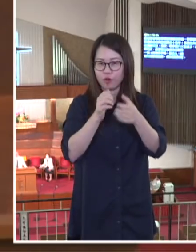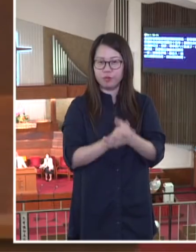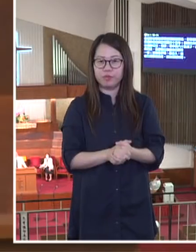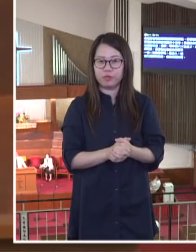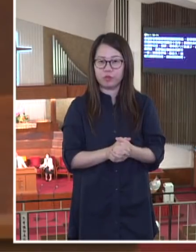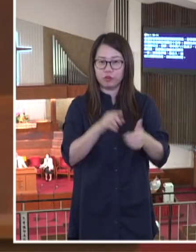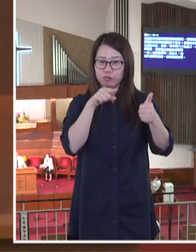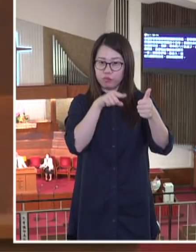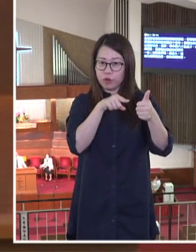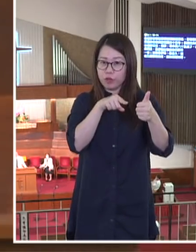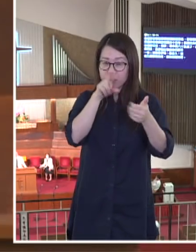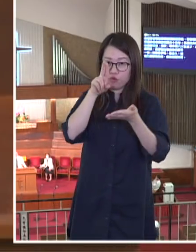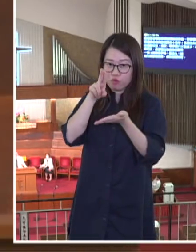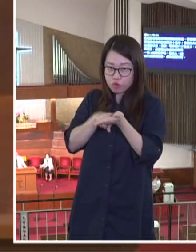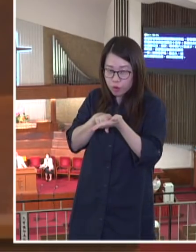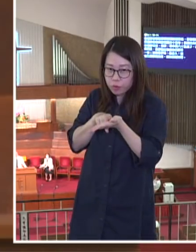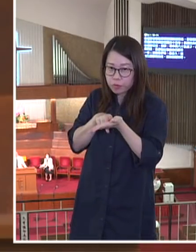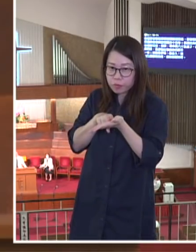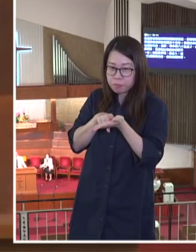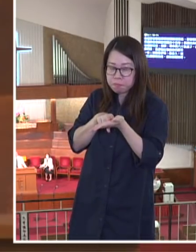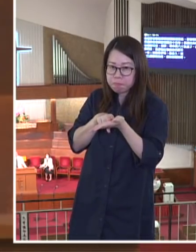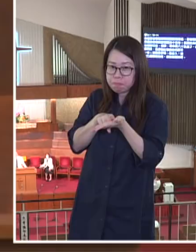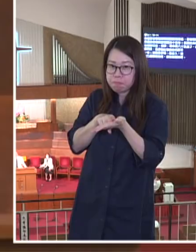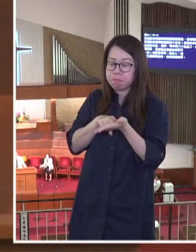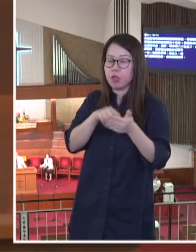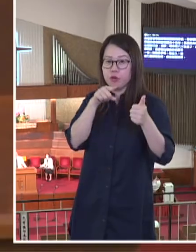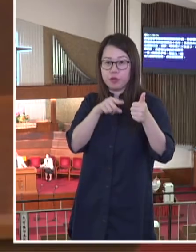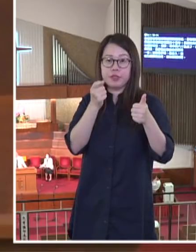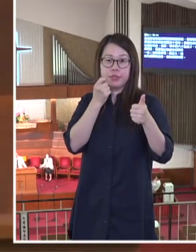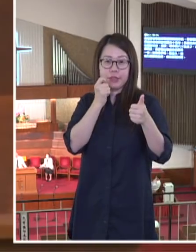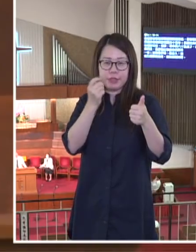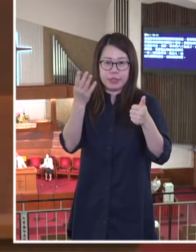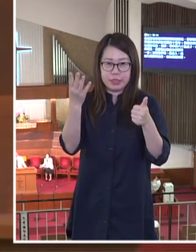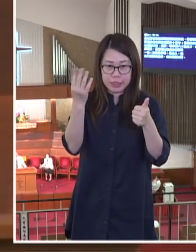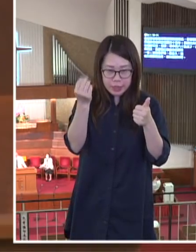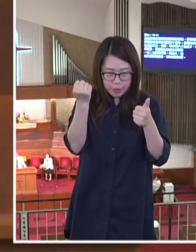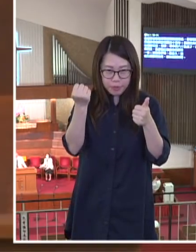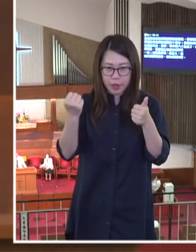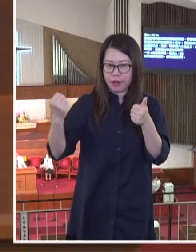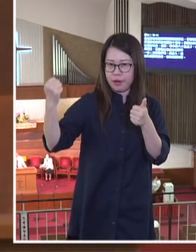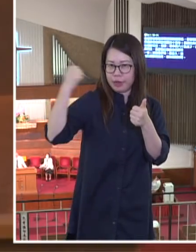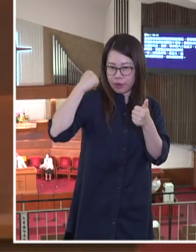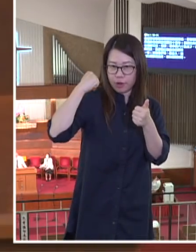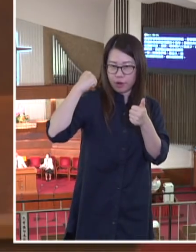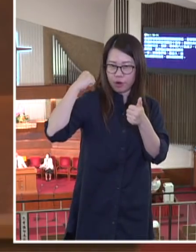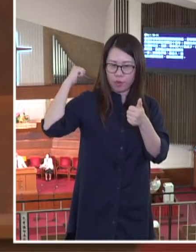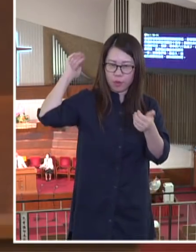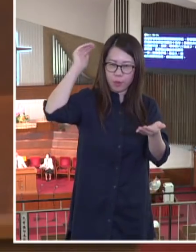去40歲嘅時候，佢嘅力量如何？去85歲嘅時候咧，都係咁